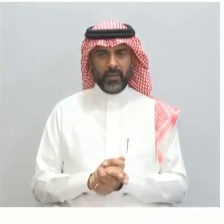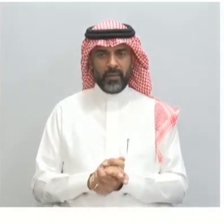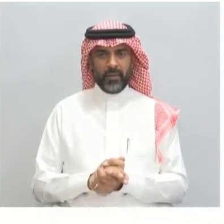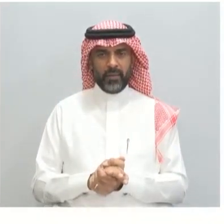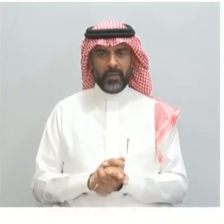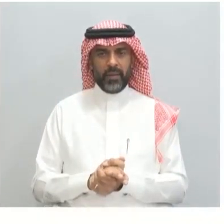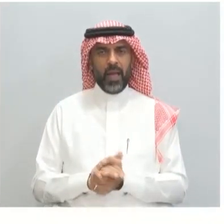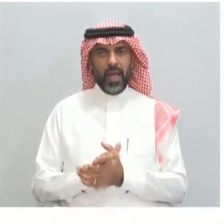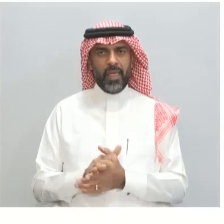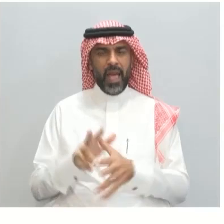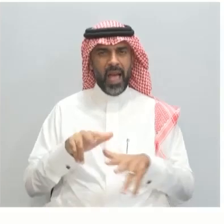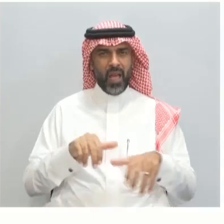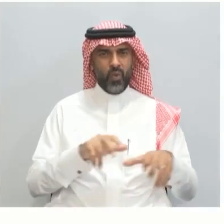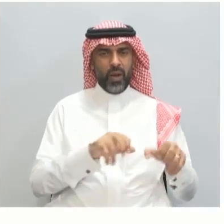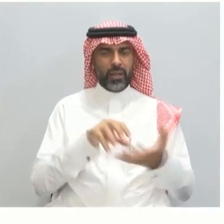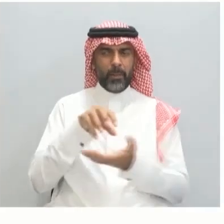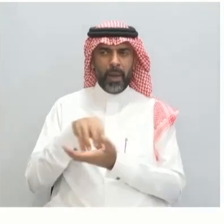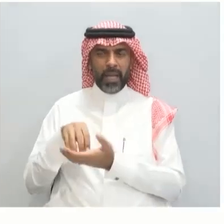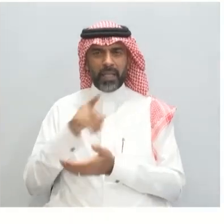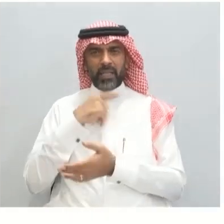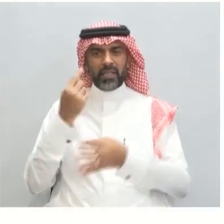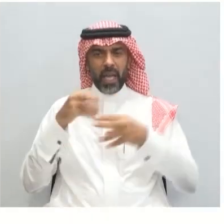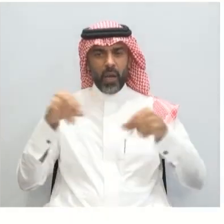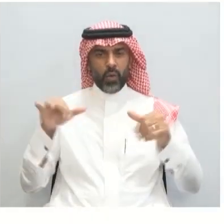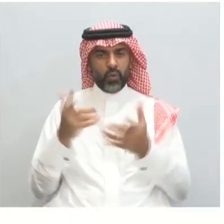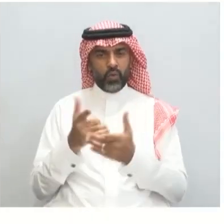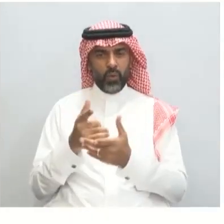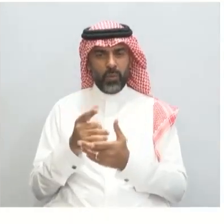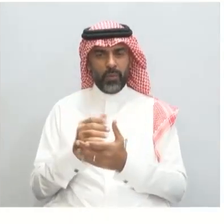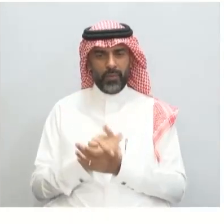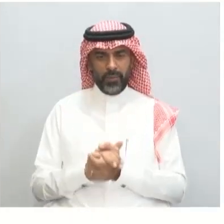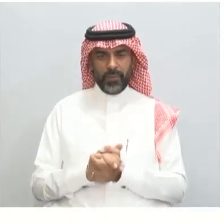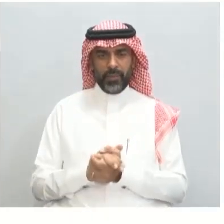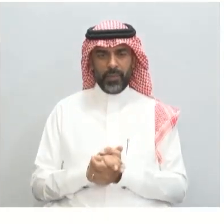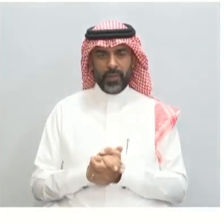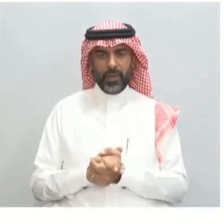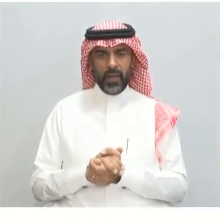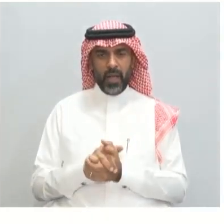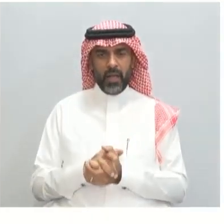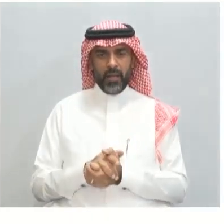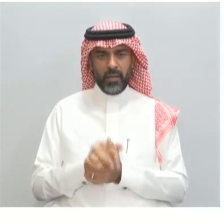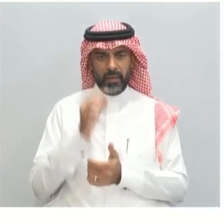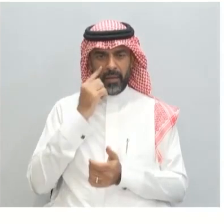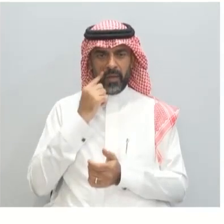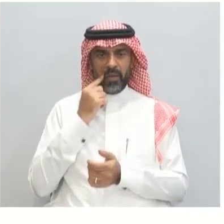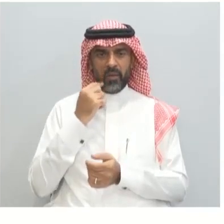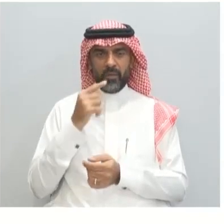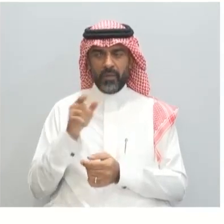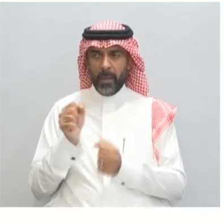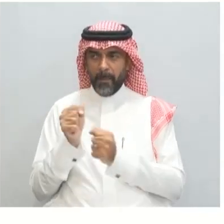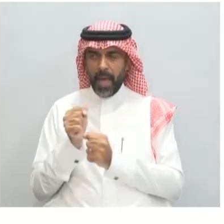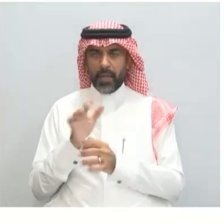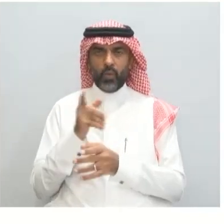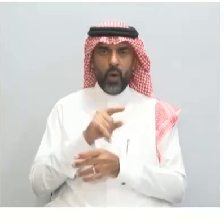مميزاتها الحيوانات الموجوده في المناطق الصحراويه سواء كانت في الصحاري البارده او في الصحاري الحاره او في الصحاري الحاره او